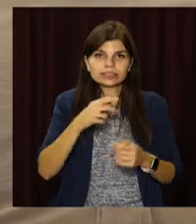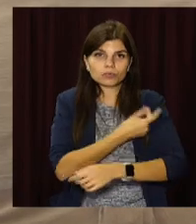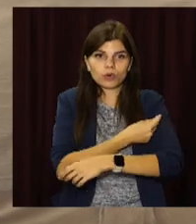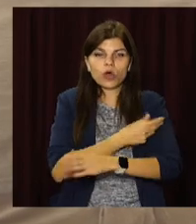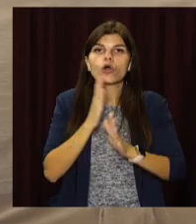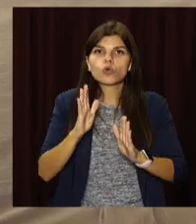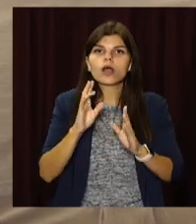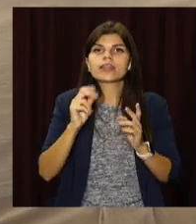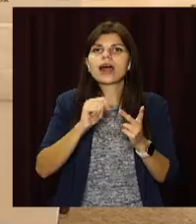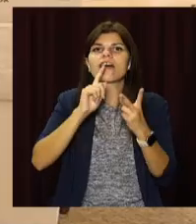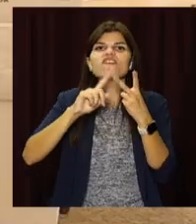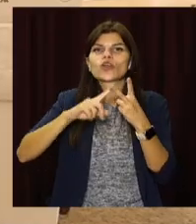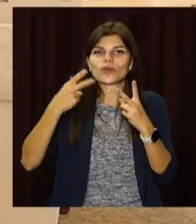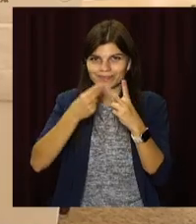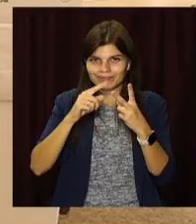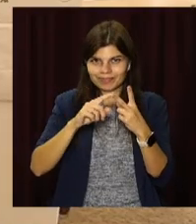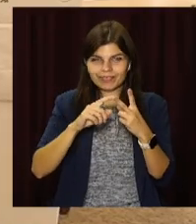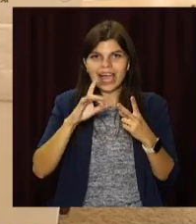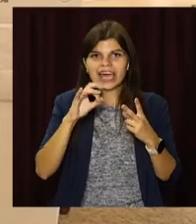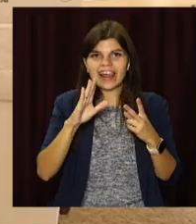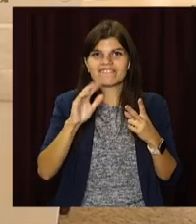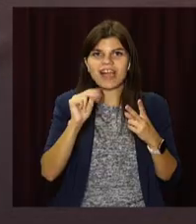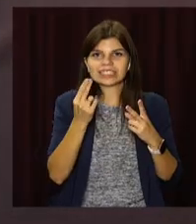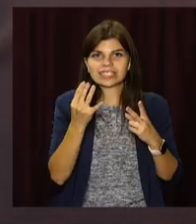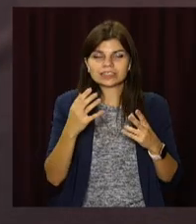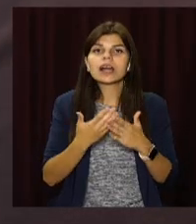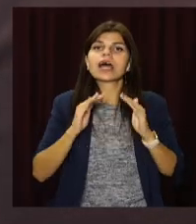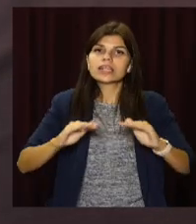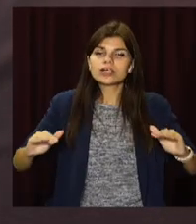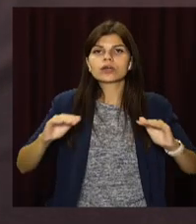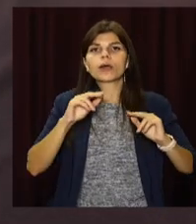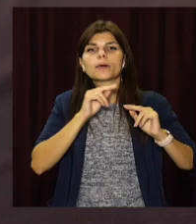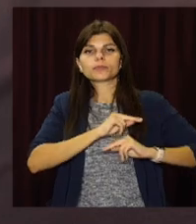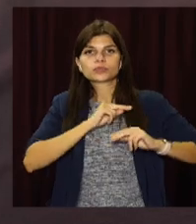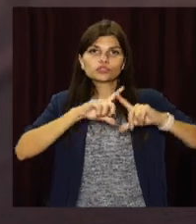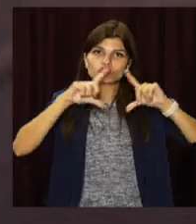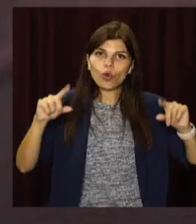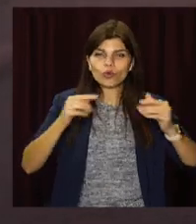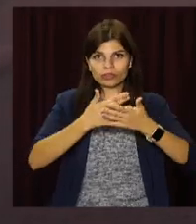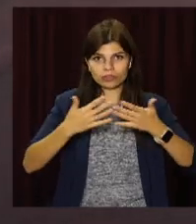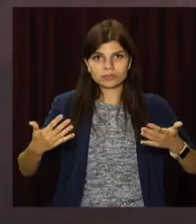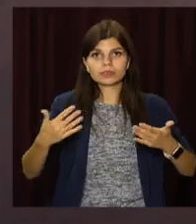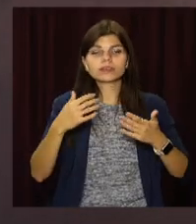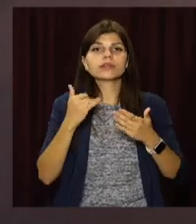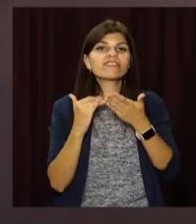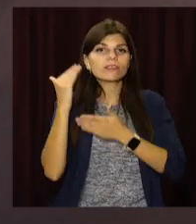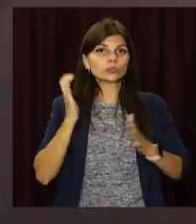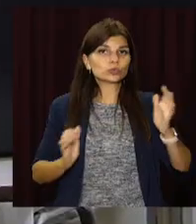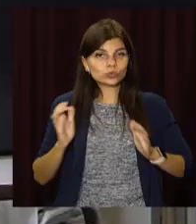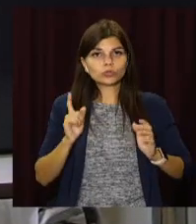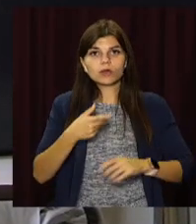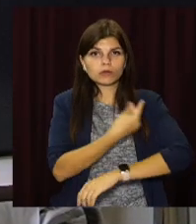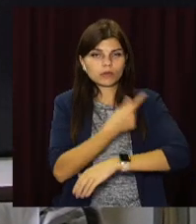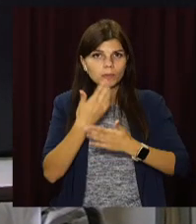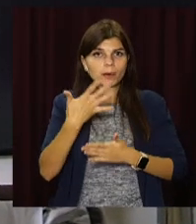на ревакцинацію. Активно щеплять зараз працівників дитсадків, шкіл та вишів. Від коронавірусу вже імунізували